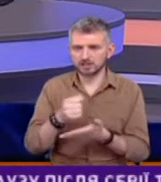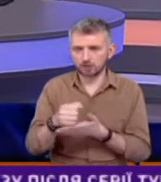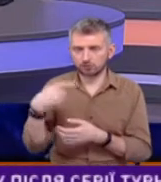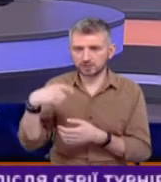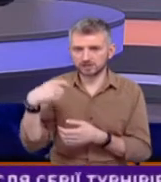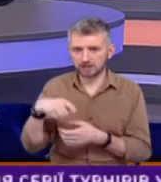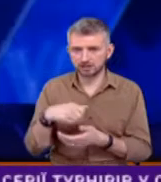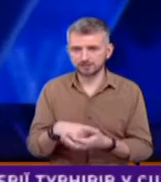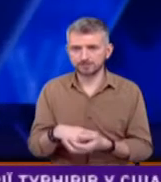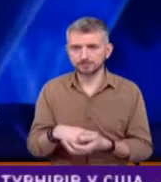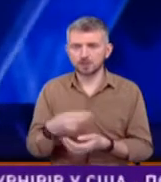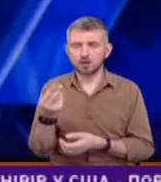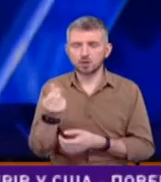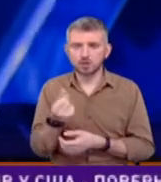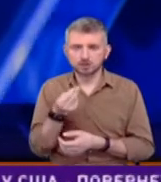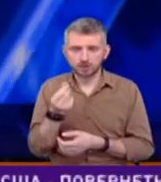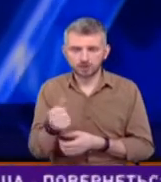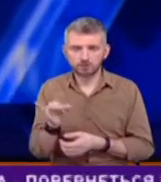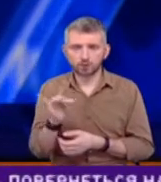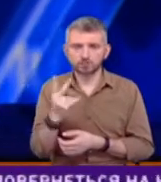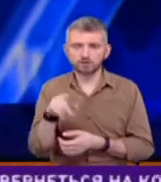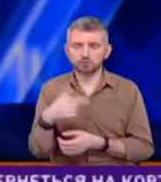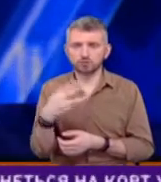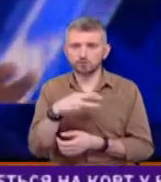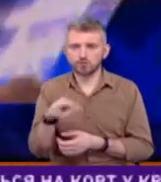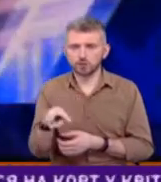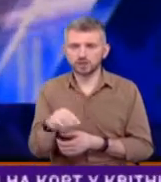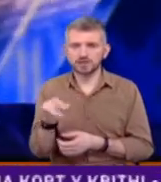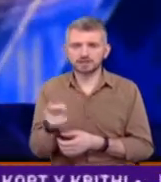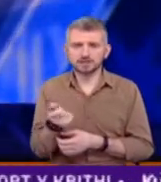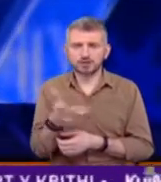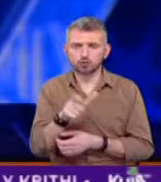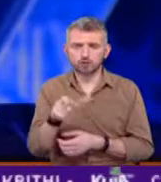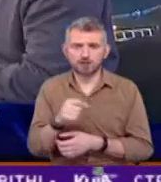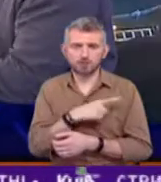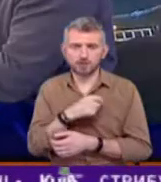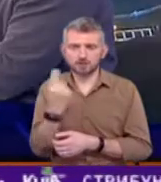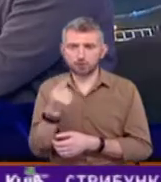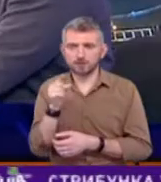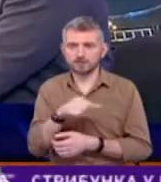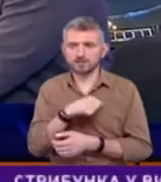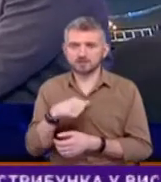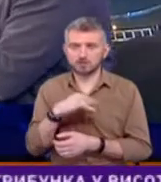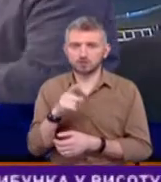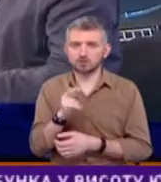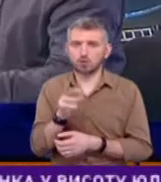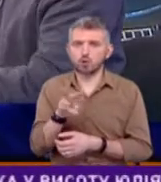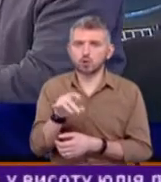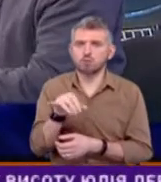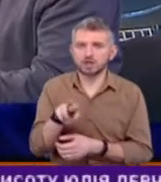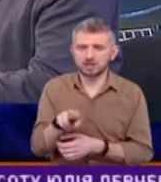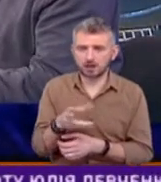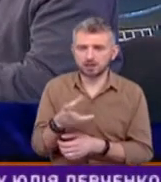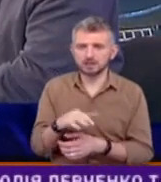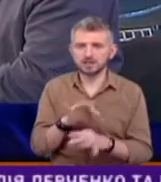президенти, гроші в розмірі 2,5 мільйони там, з декількох людей в Одеській області. Він сам взагалі з Коломиї. Тобто ніякого